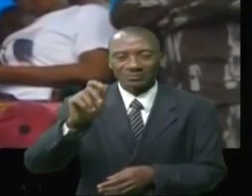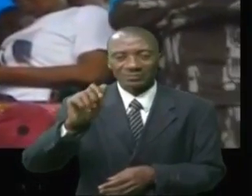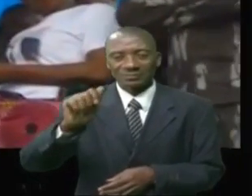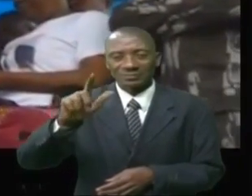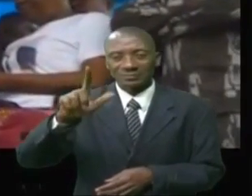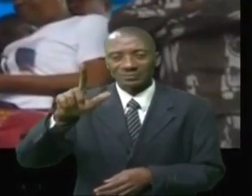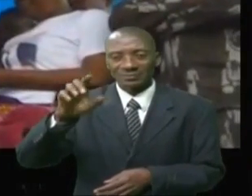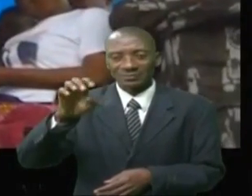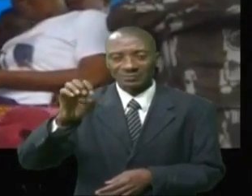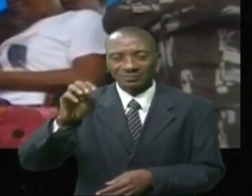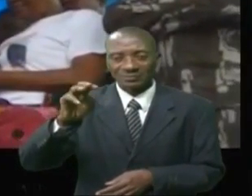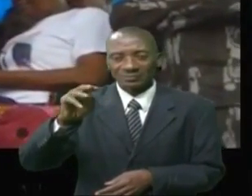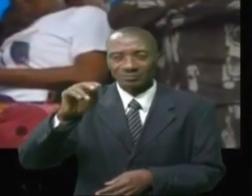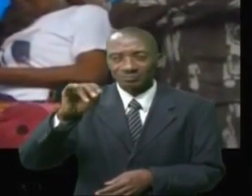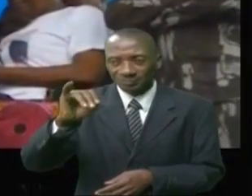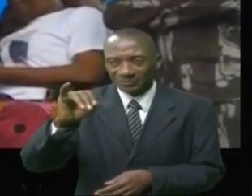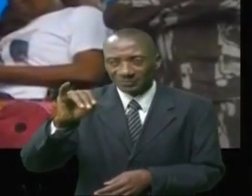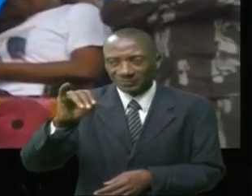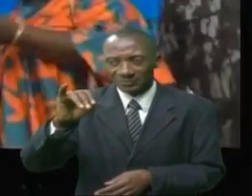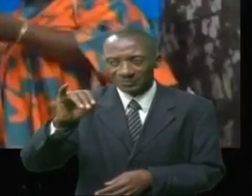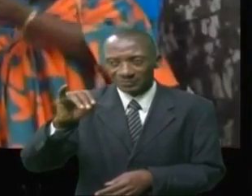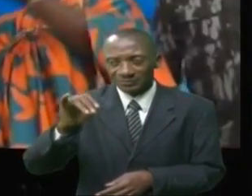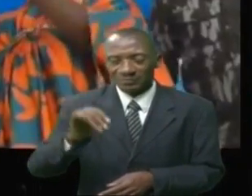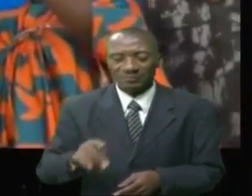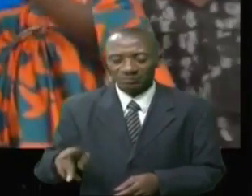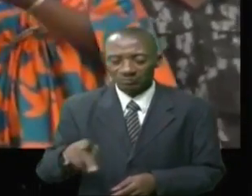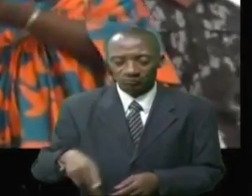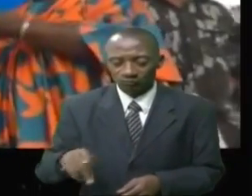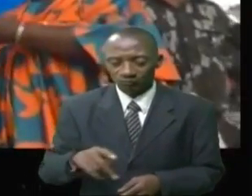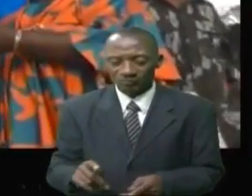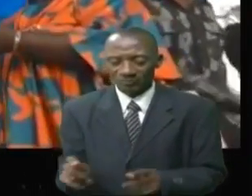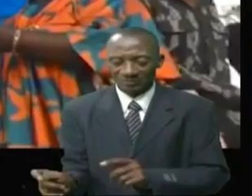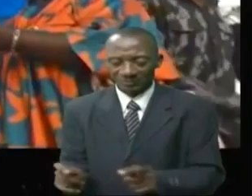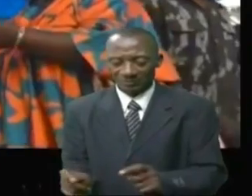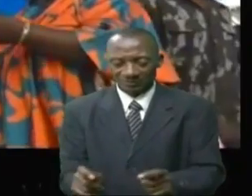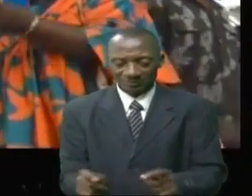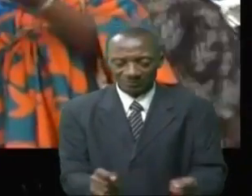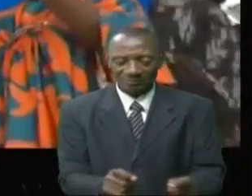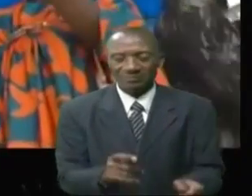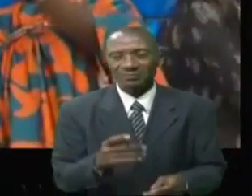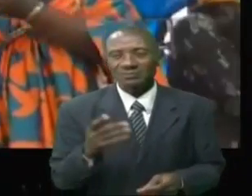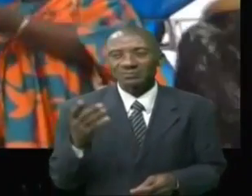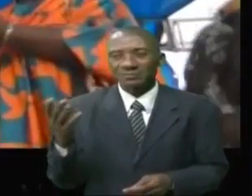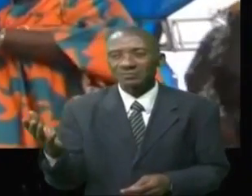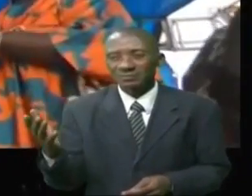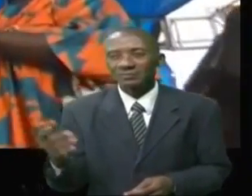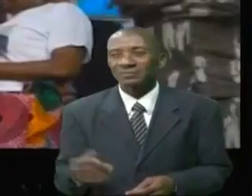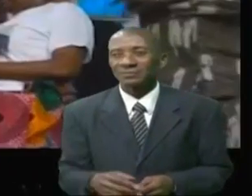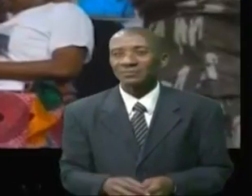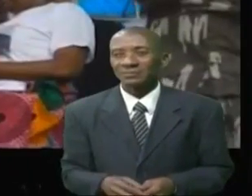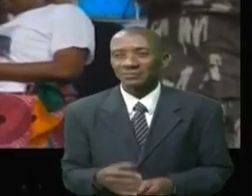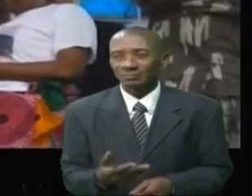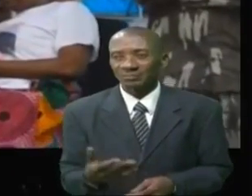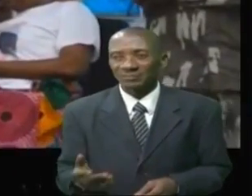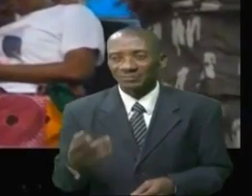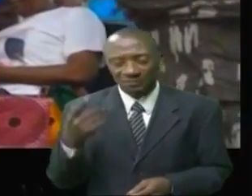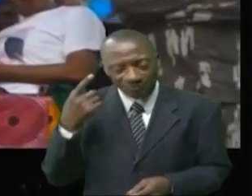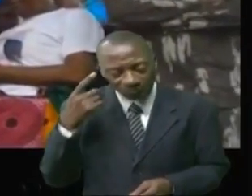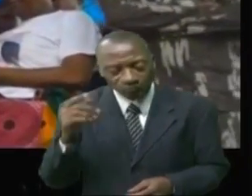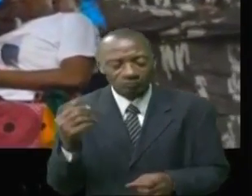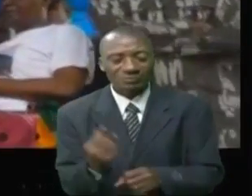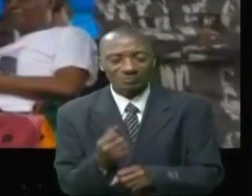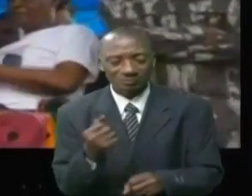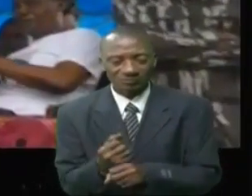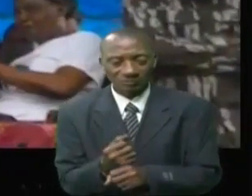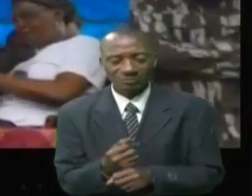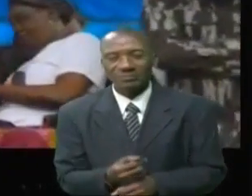Bapa, natif de Limété, du district de Mohamba, a posé un geste philanthropique avec une enveloppe